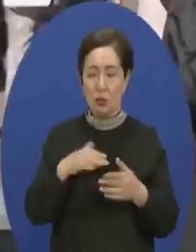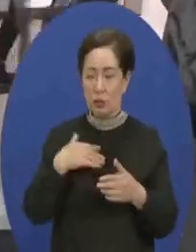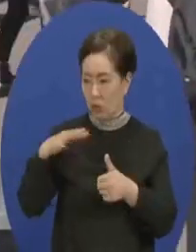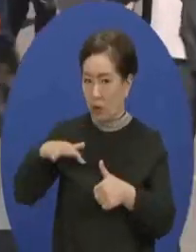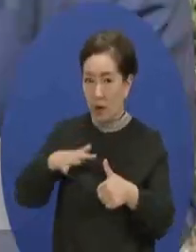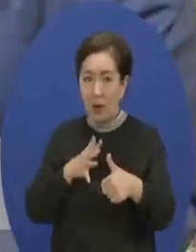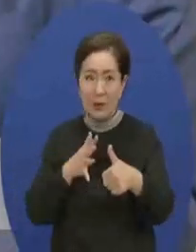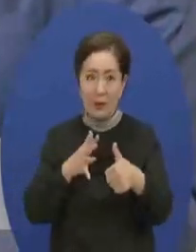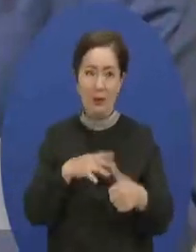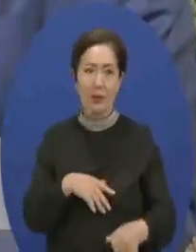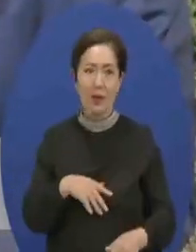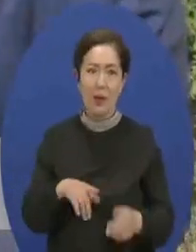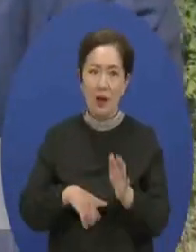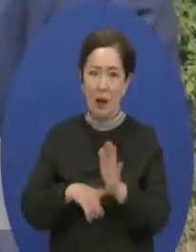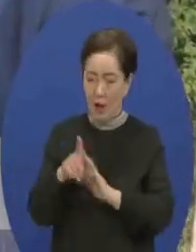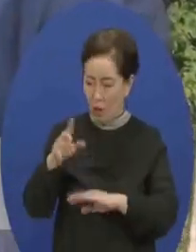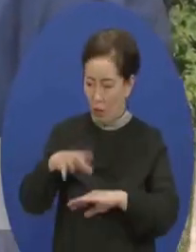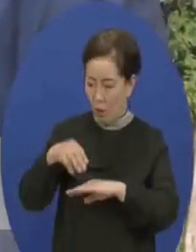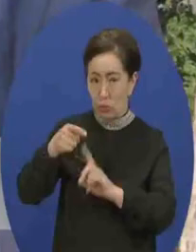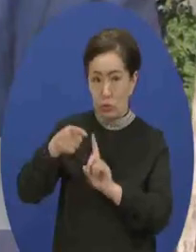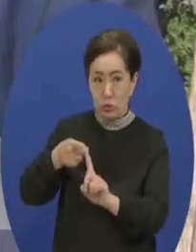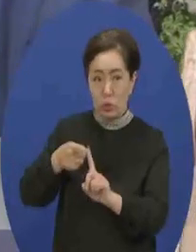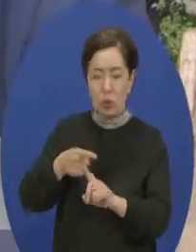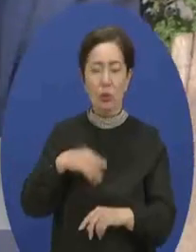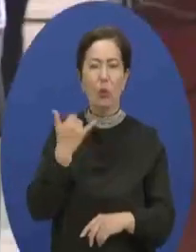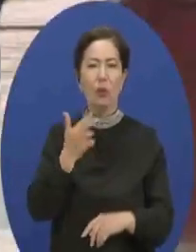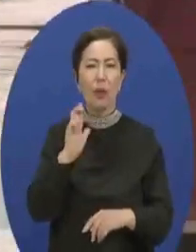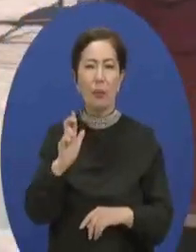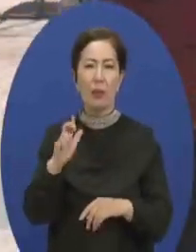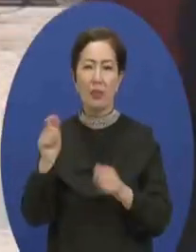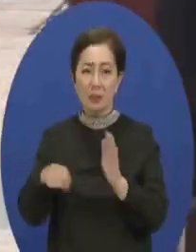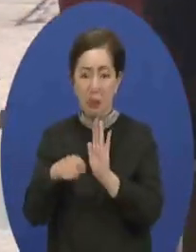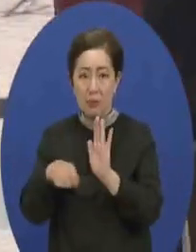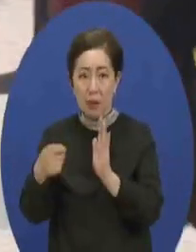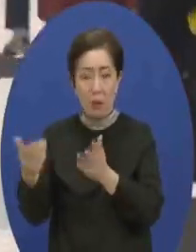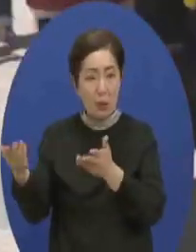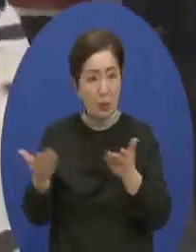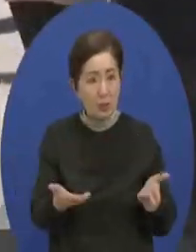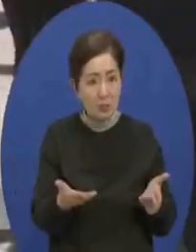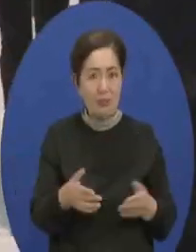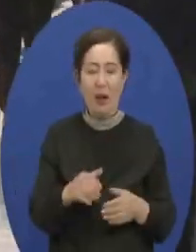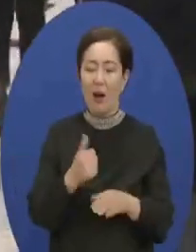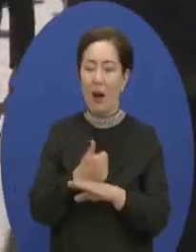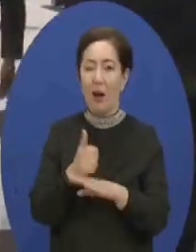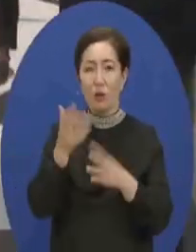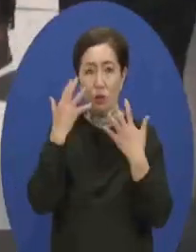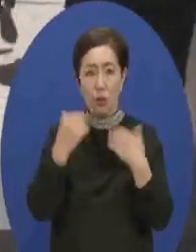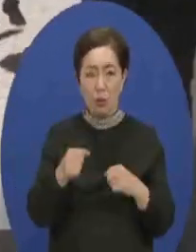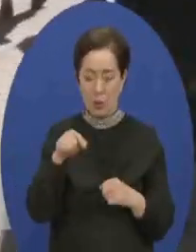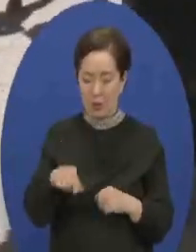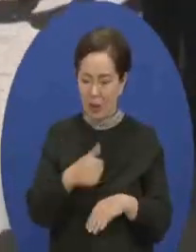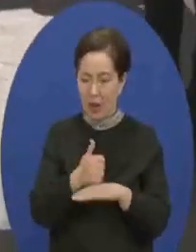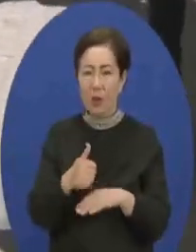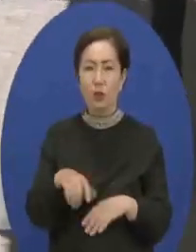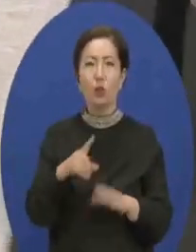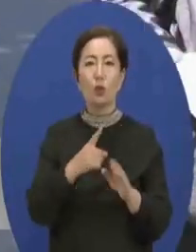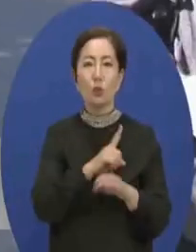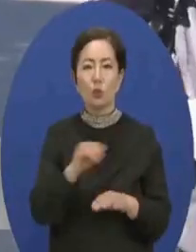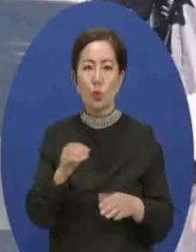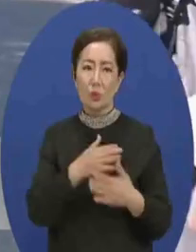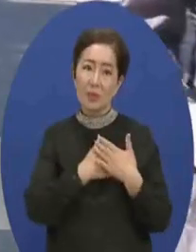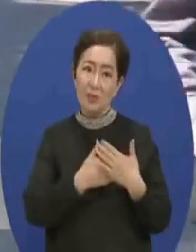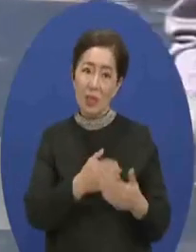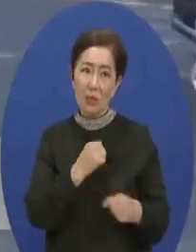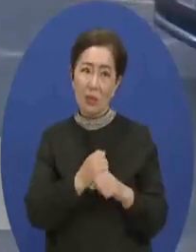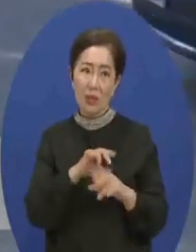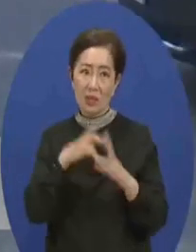Энэ жил нийслэл хотод анх удаа хөл тавьж байгаа оюутан залуус зориулж Улаанбаатар Тавтай морил аяныг өнөөдрөөс эхлэн зохион байгуулж байна. Аянд 100 гаруй сайн дурын